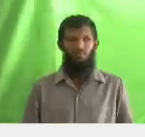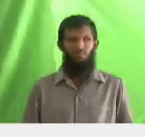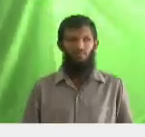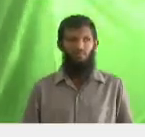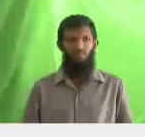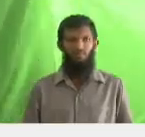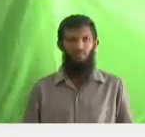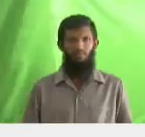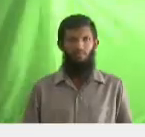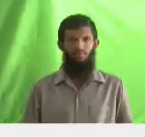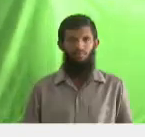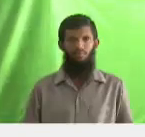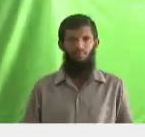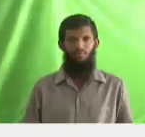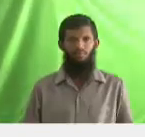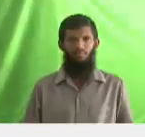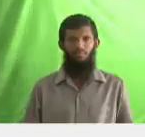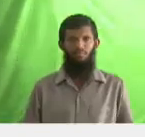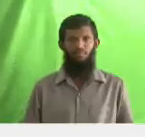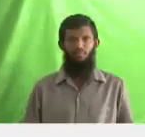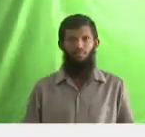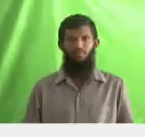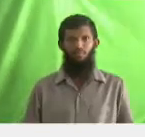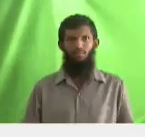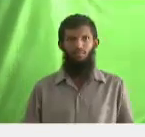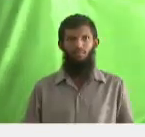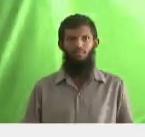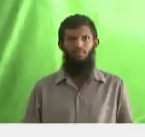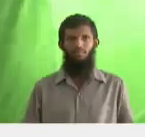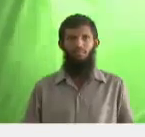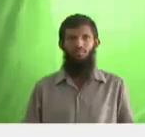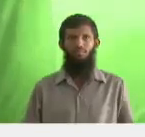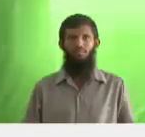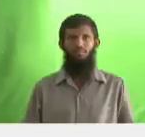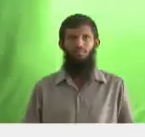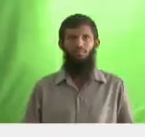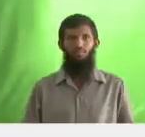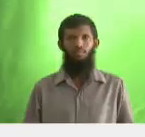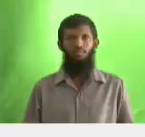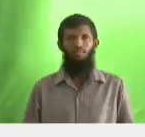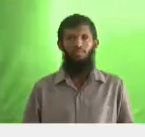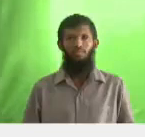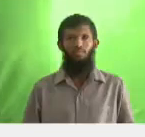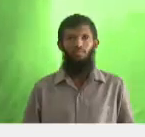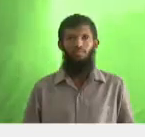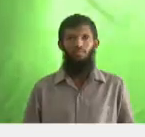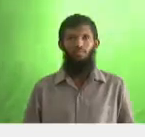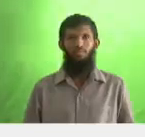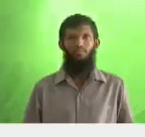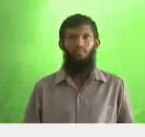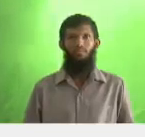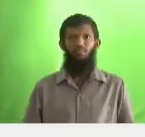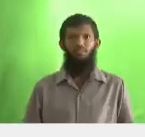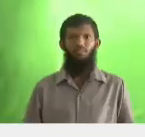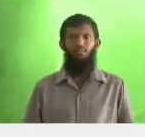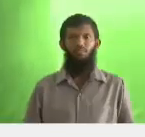الله وسلم وبارك عليه وعلى آله وأصحابه ومن سلك طريقهم وسار على